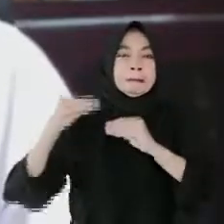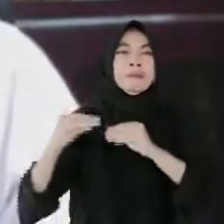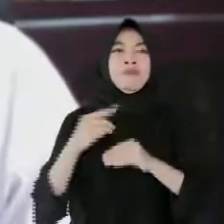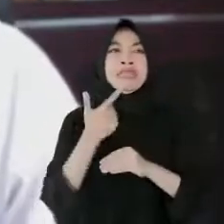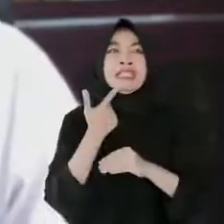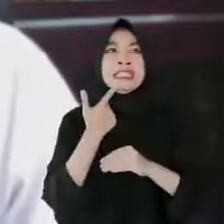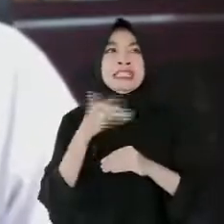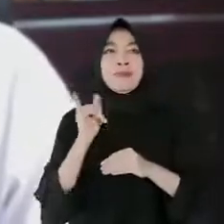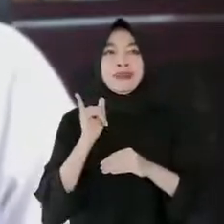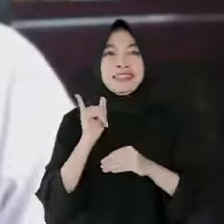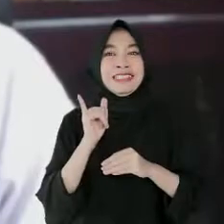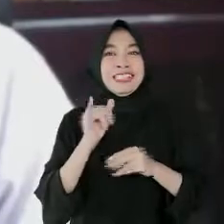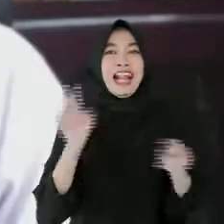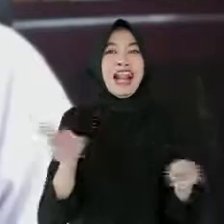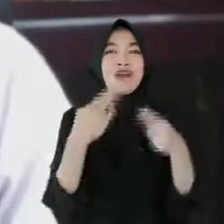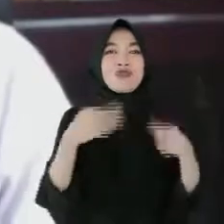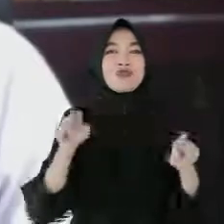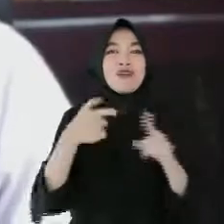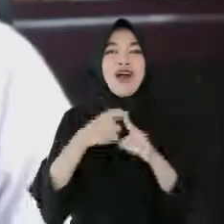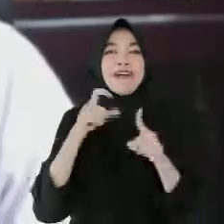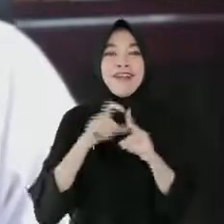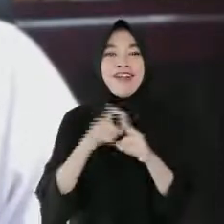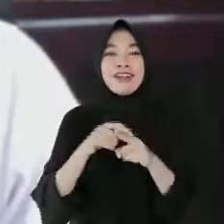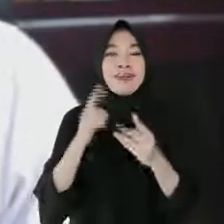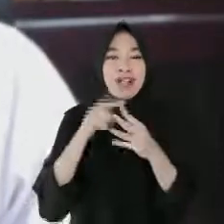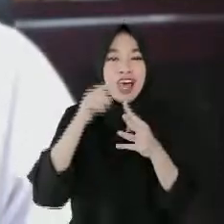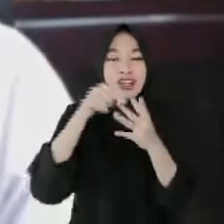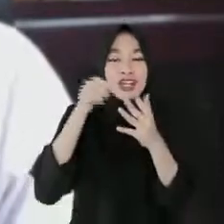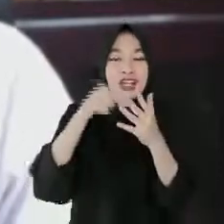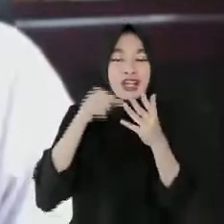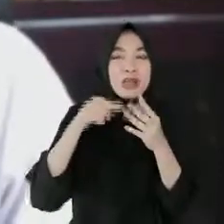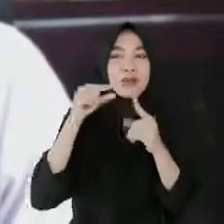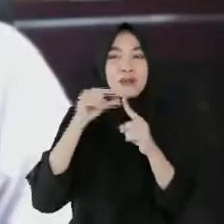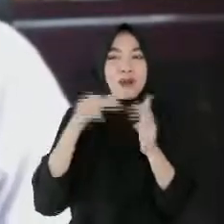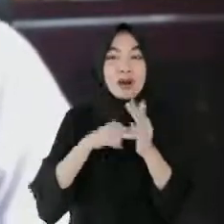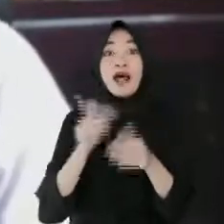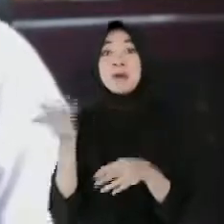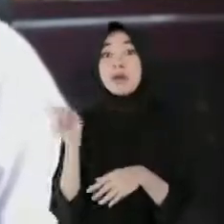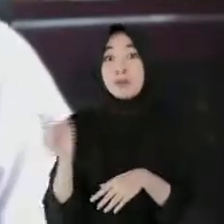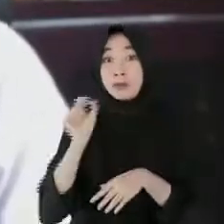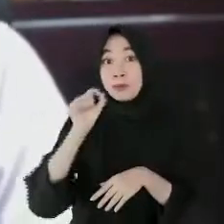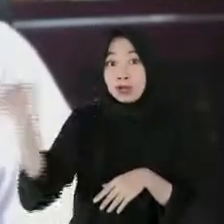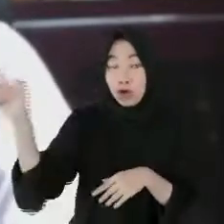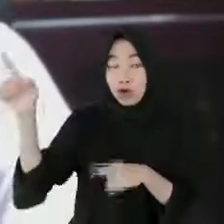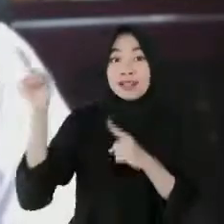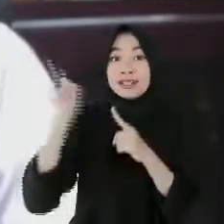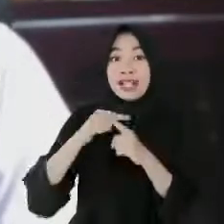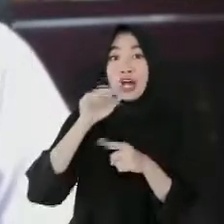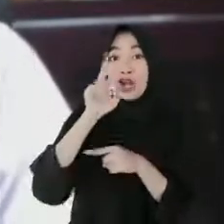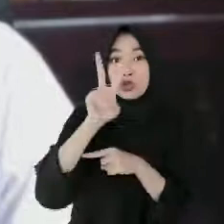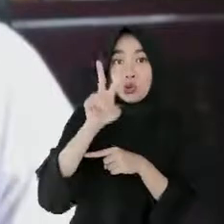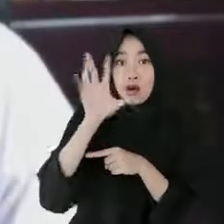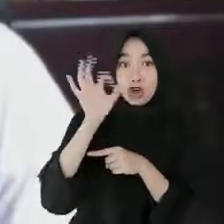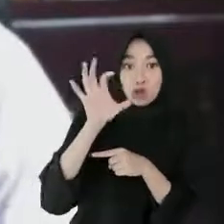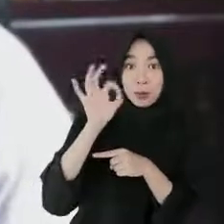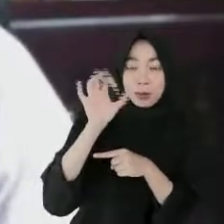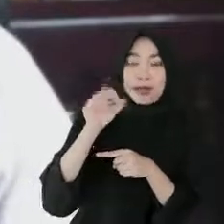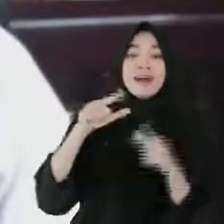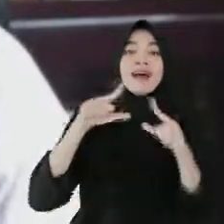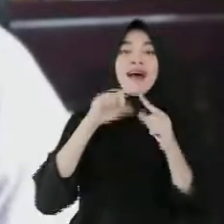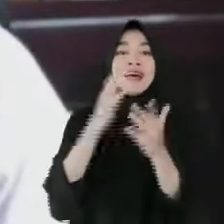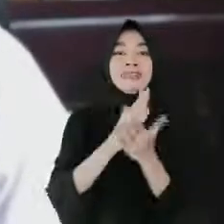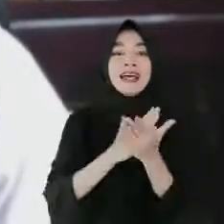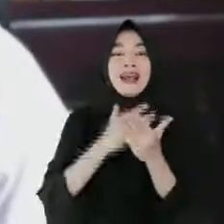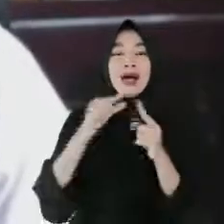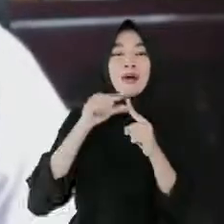Krisdayanti sudah Menghitung Hari karena tanggal dua ini sudah pembukaan mereka Presiden tapi ada Ada banyak hal